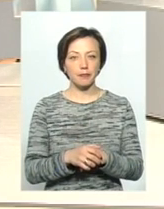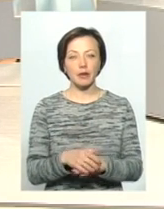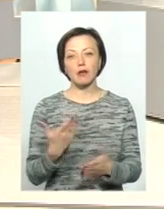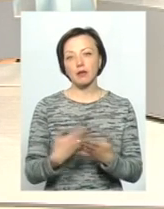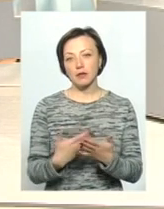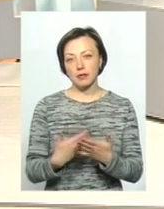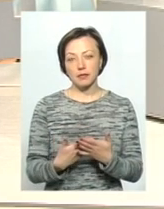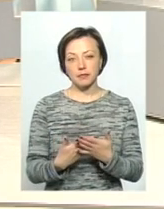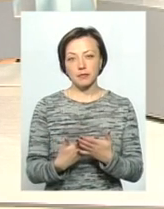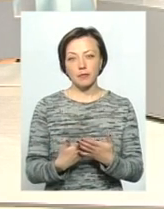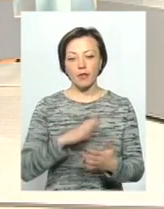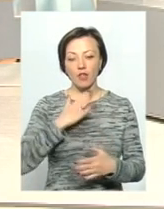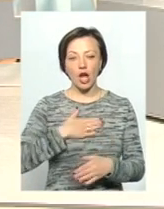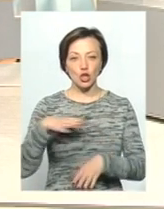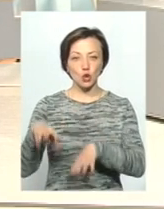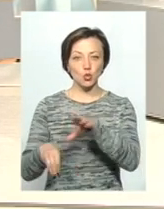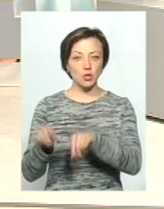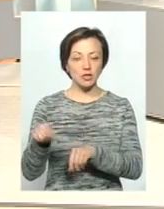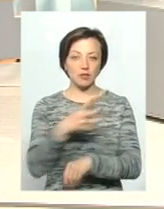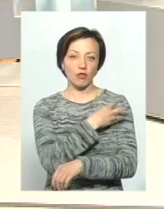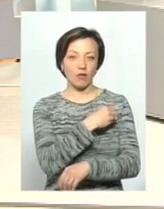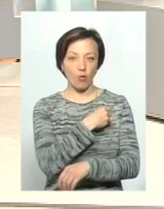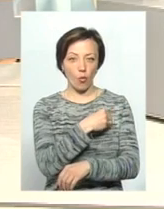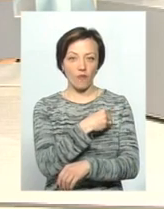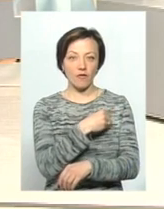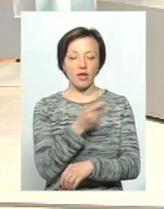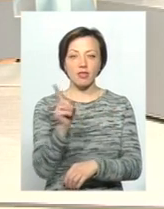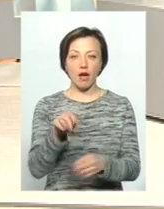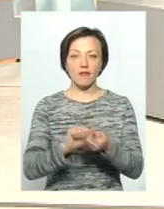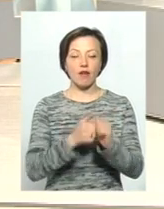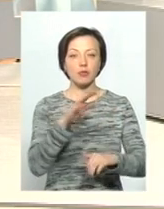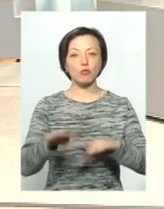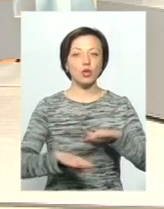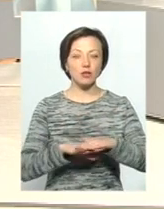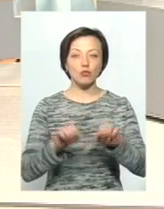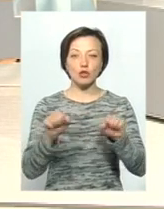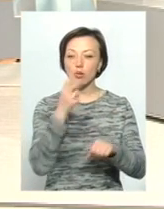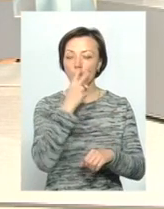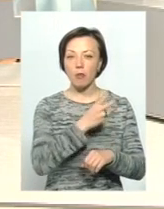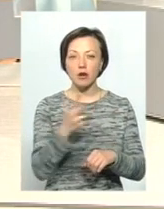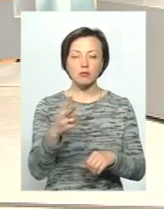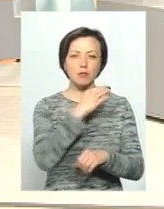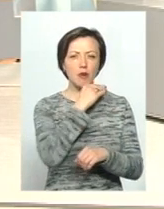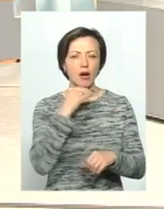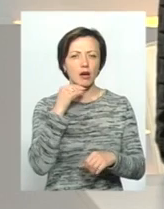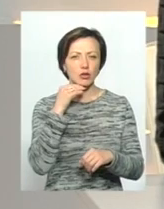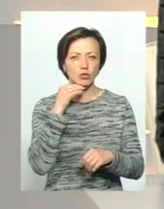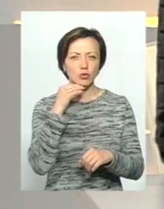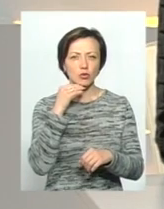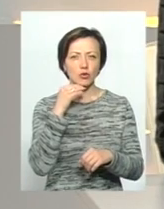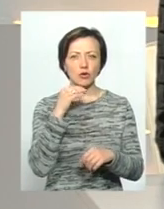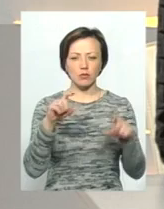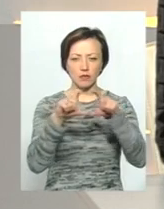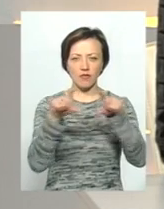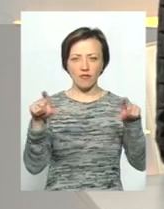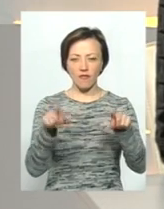Скажімо, в наших сусідів в Львові, навіть в Кам'янці-Подільському, можна побачити дуже багато